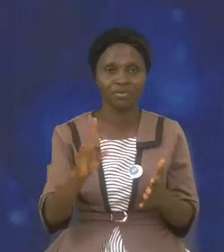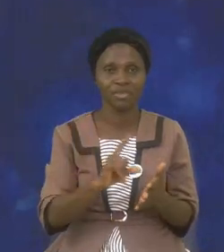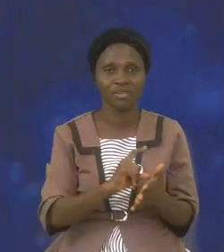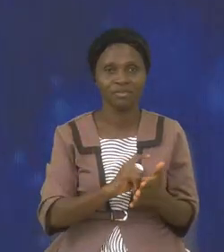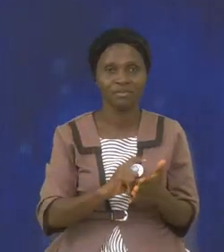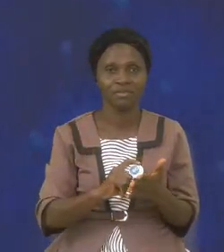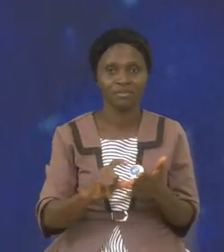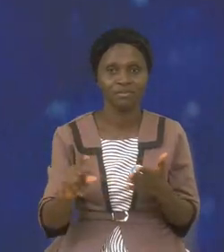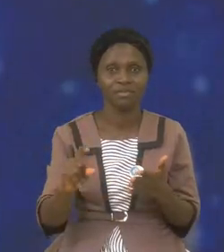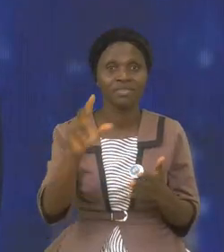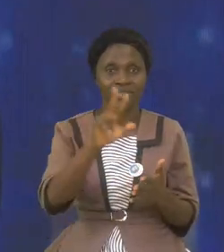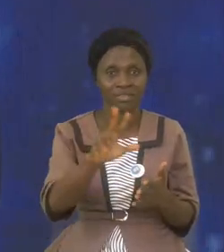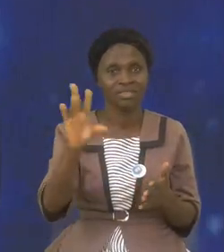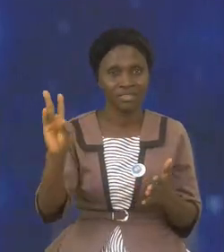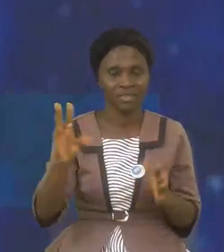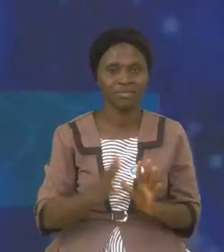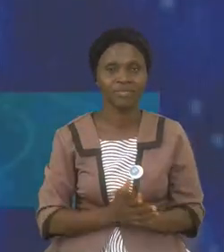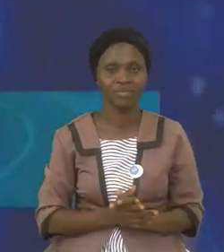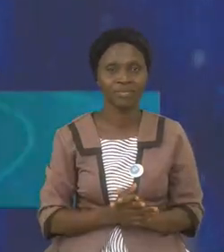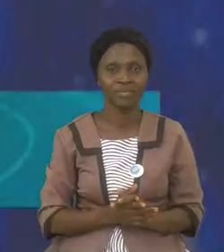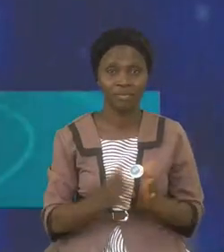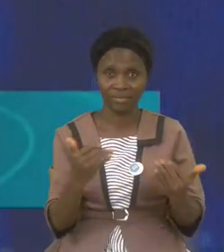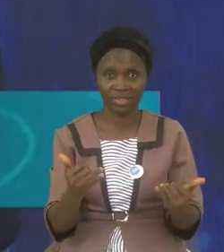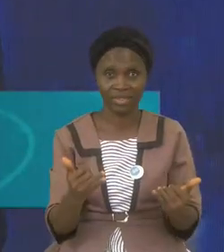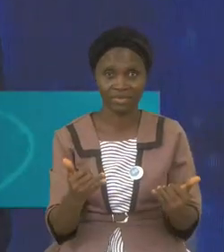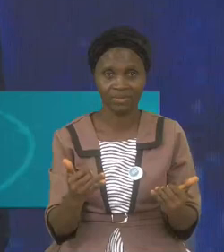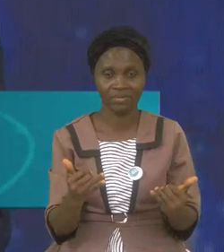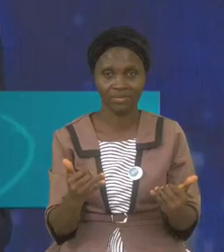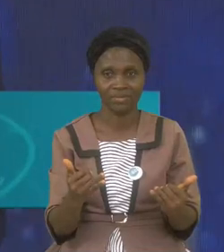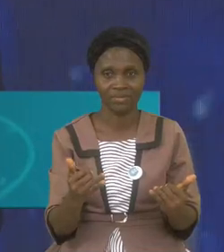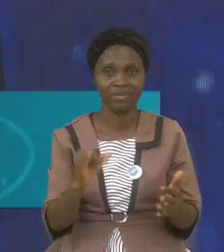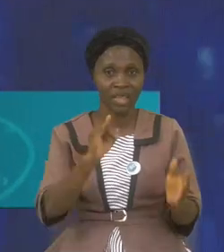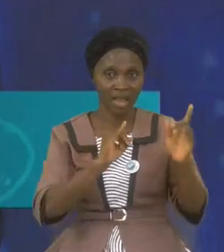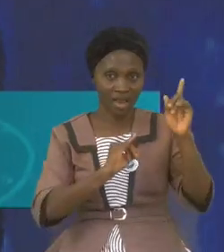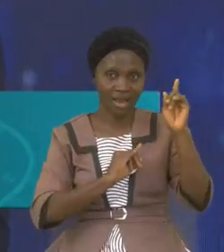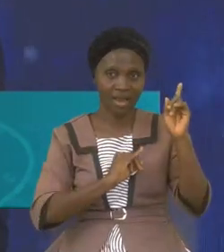chapitre 4. Le verset 37.